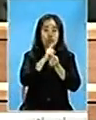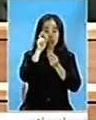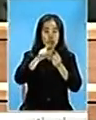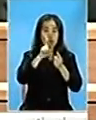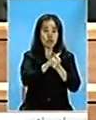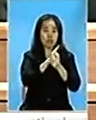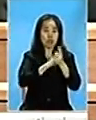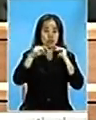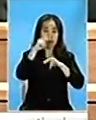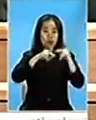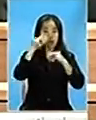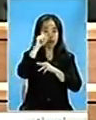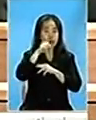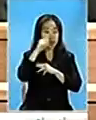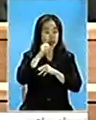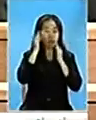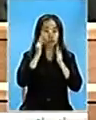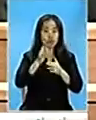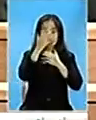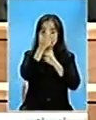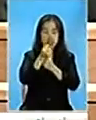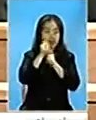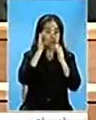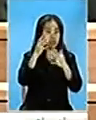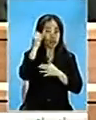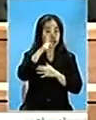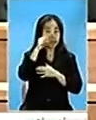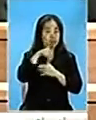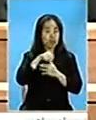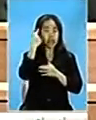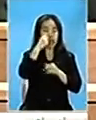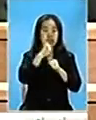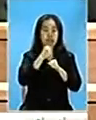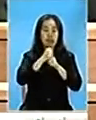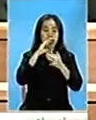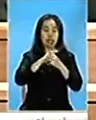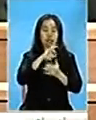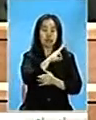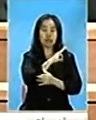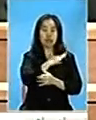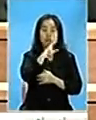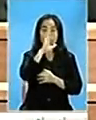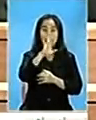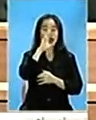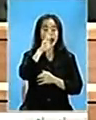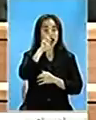อบถูกละเลยเพิกเฉยจากคนที่เป็นสมาชิกสภาพัฒนาทางการเมือง